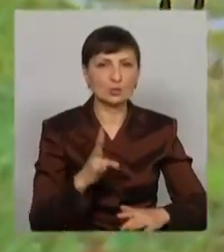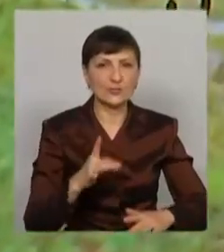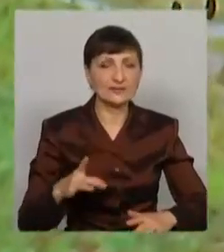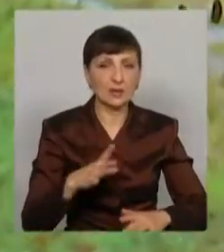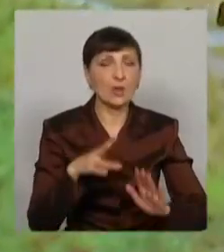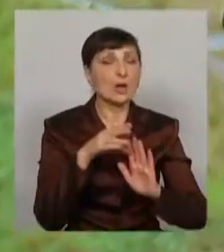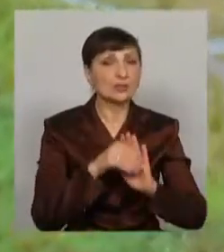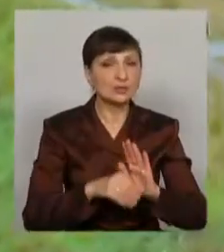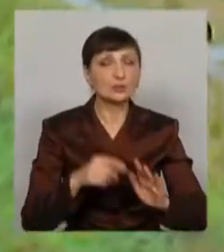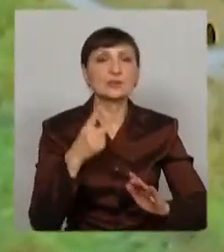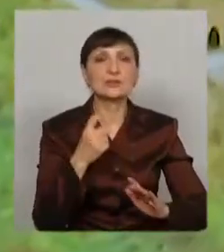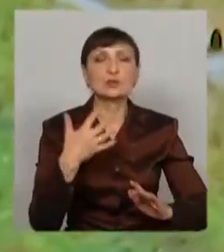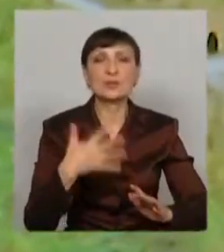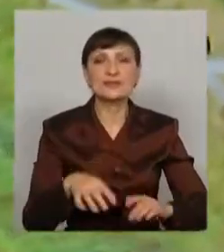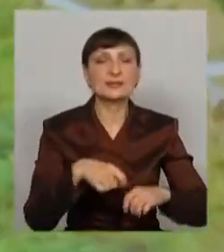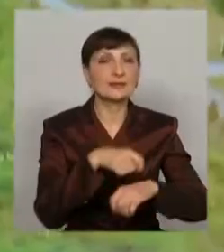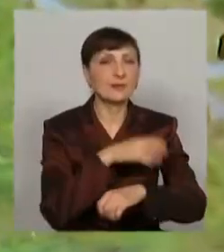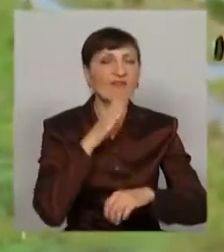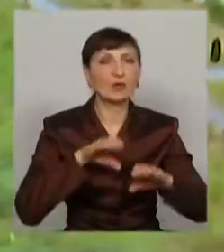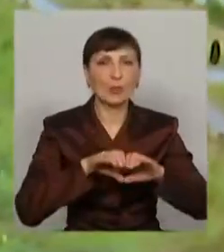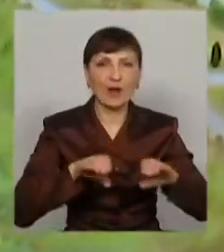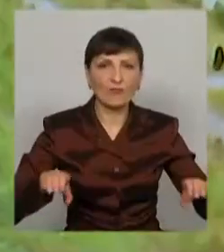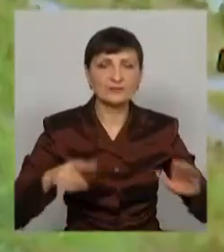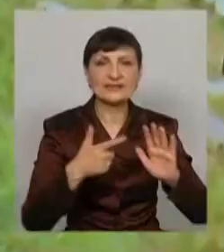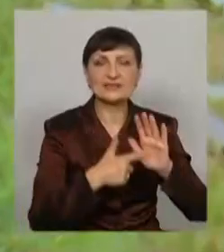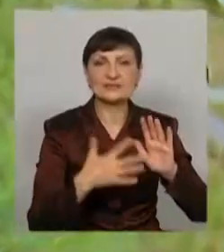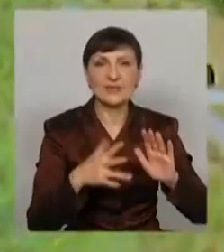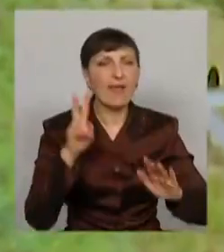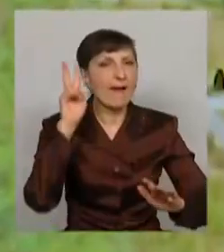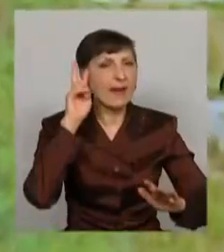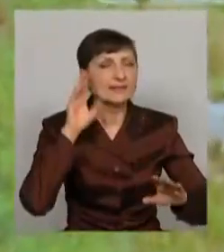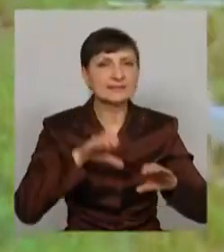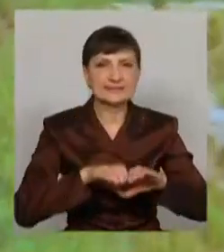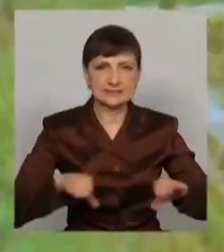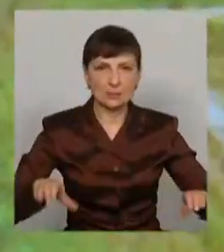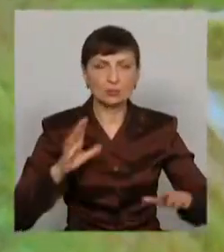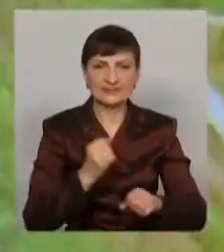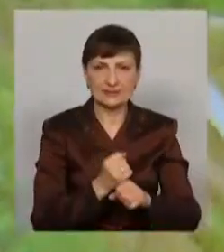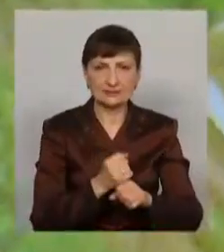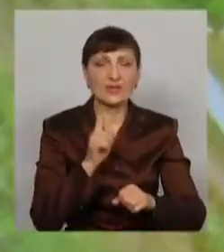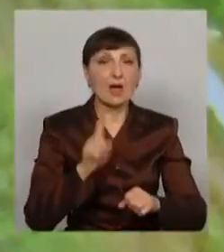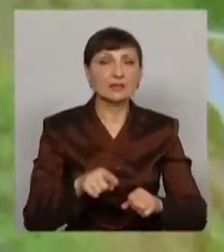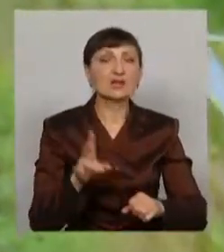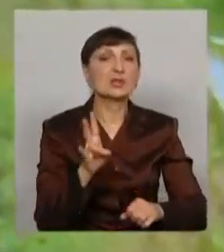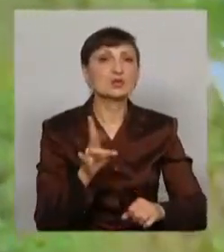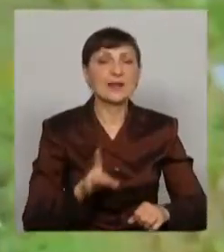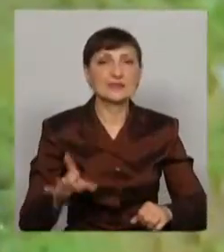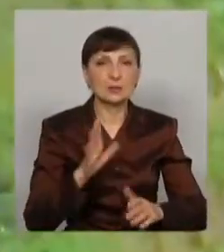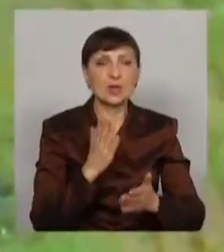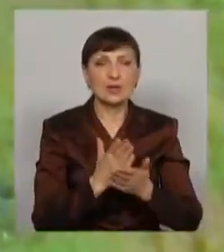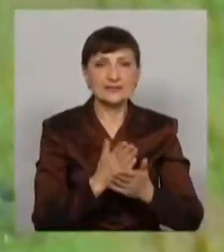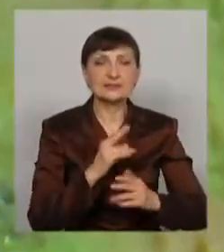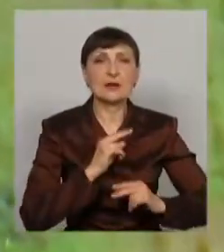нем предусмотрено 150 километров водопроводных и 75 километров канализационных сетей. А также по Наурызбайскому району ведутся